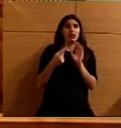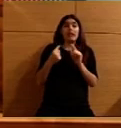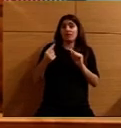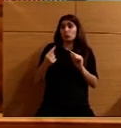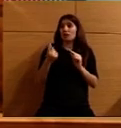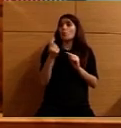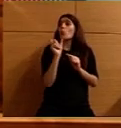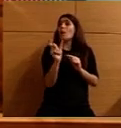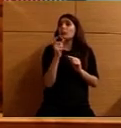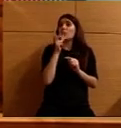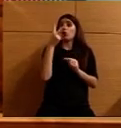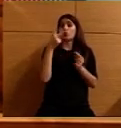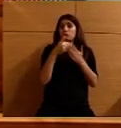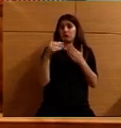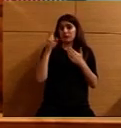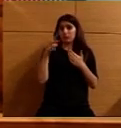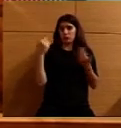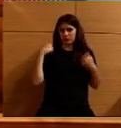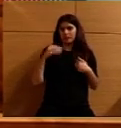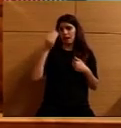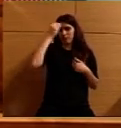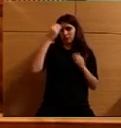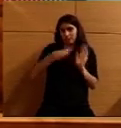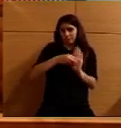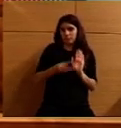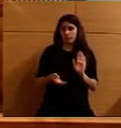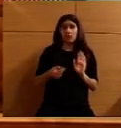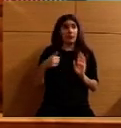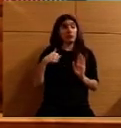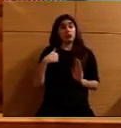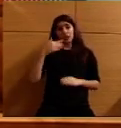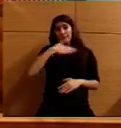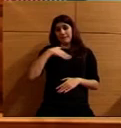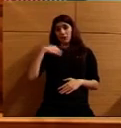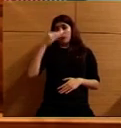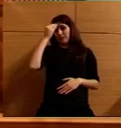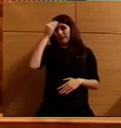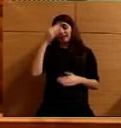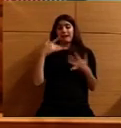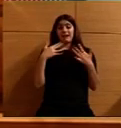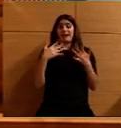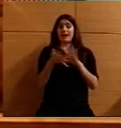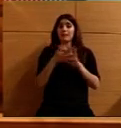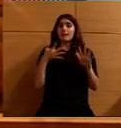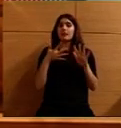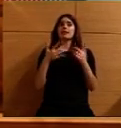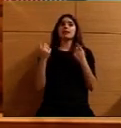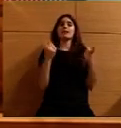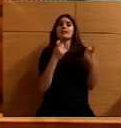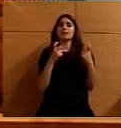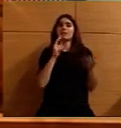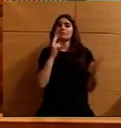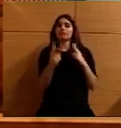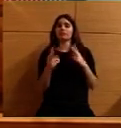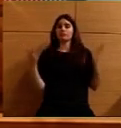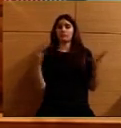que és important, de 2 milions d'euros, i també vull pensar jo que la rapidesa i l'agilitat s'engloba en la necessitat de donar